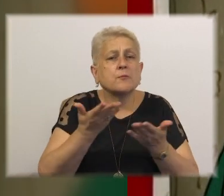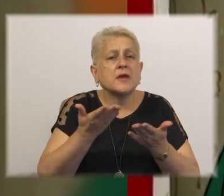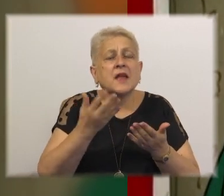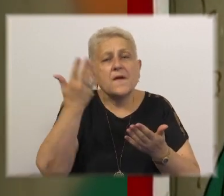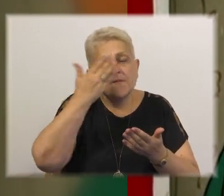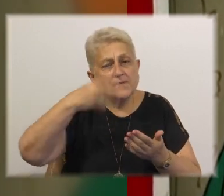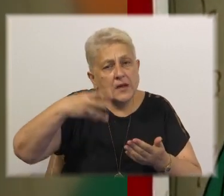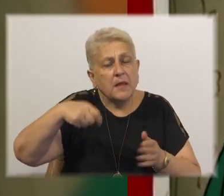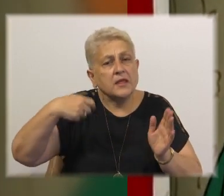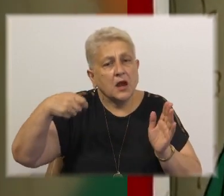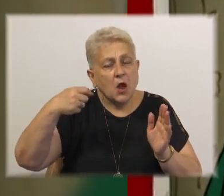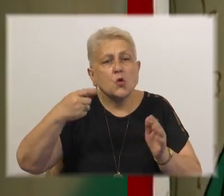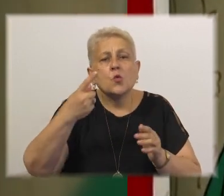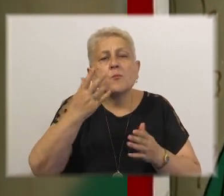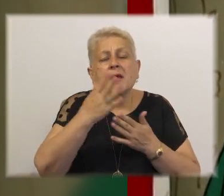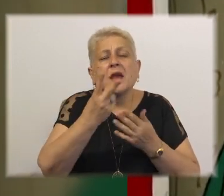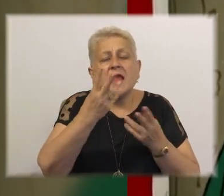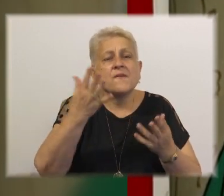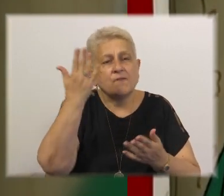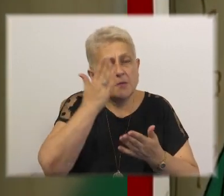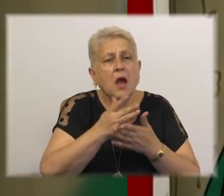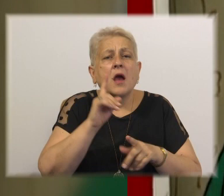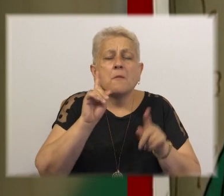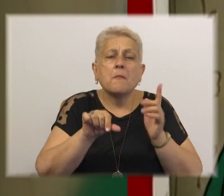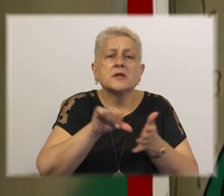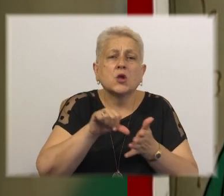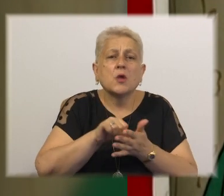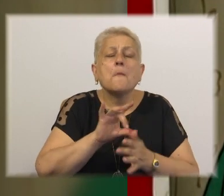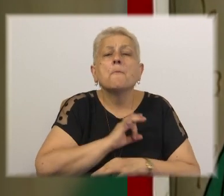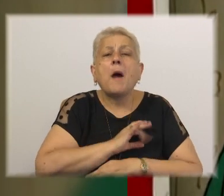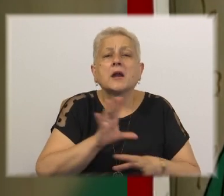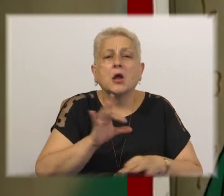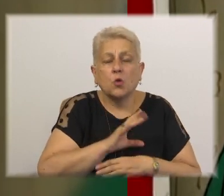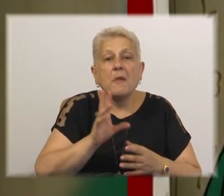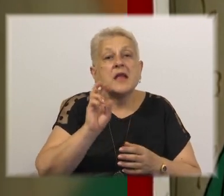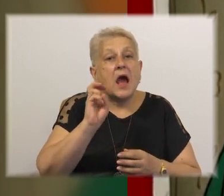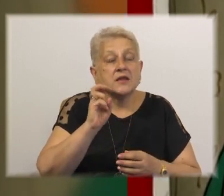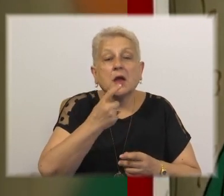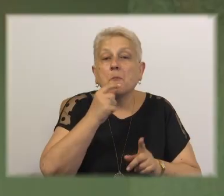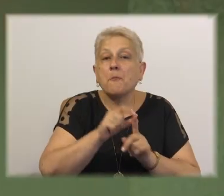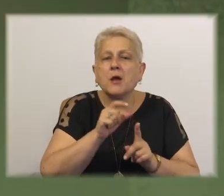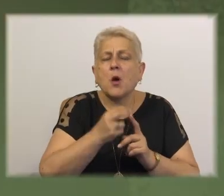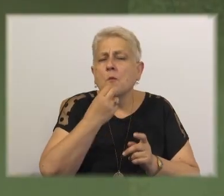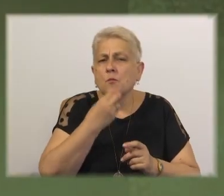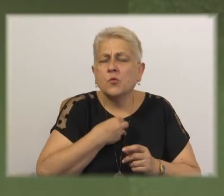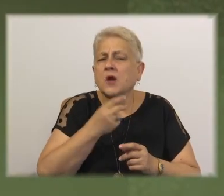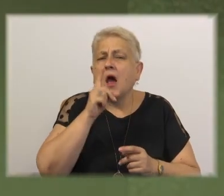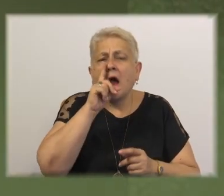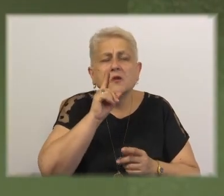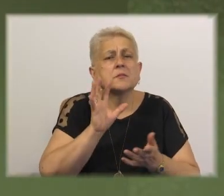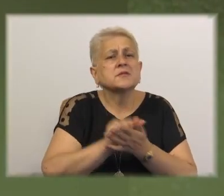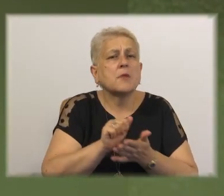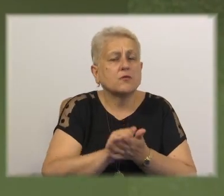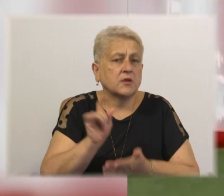են ֆիլմեր նկարահանում, ունի մի քանի ֆիլմ, հաճախ մասնակցում է փառատոների, բայց արցախյան բարբառով մուլտֆիլմերը հաճելի զբաղմունք